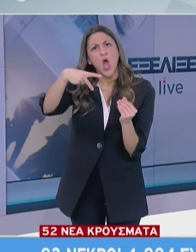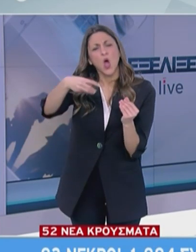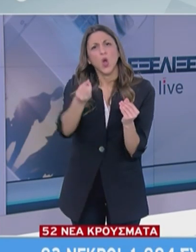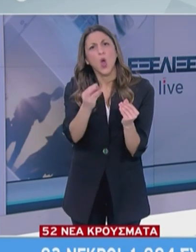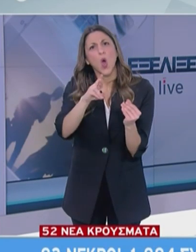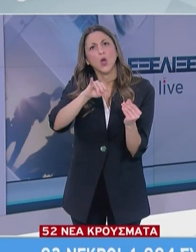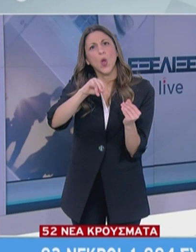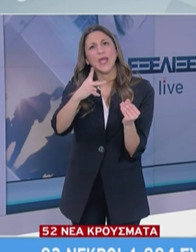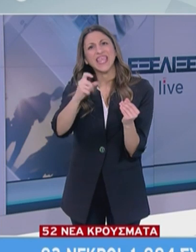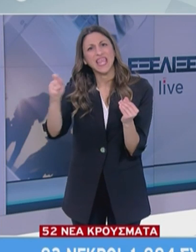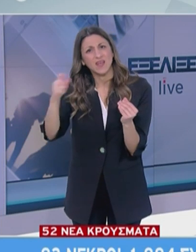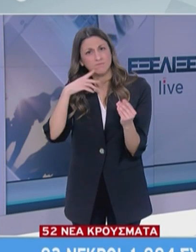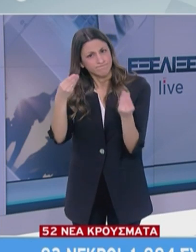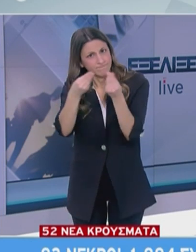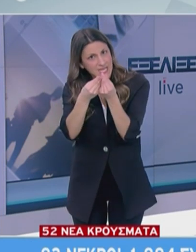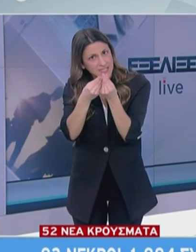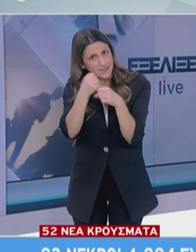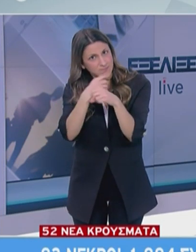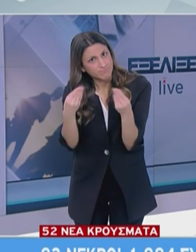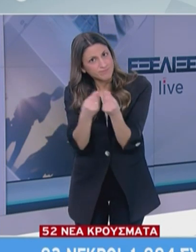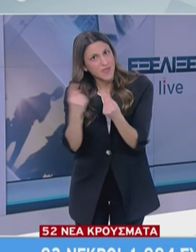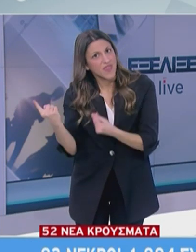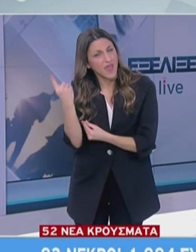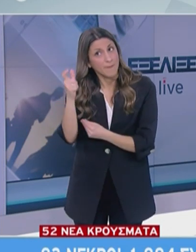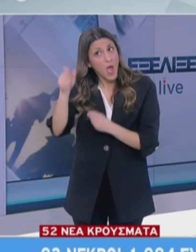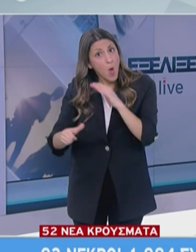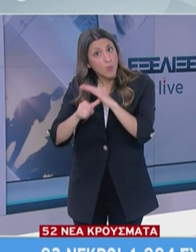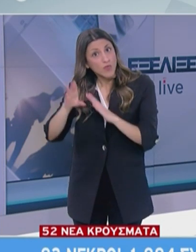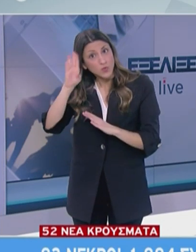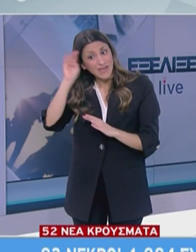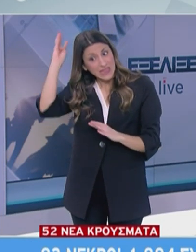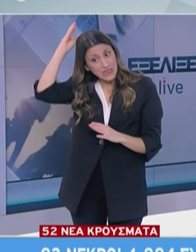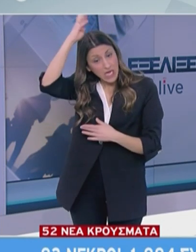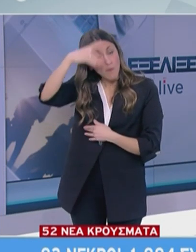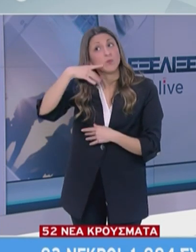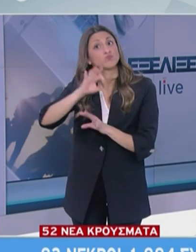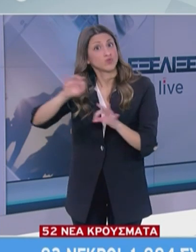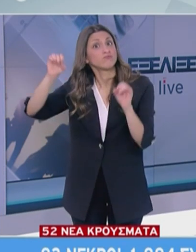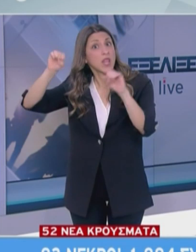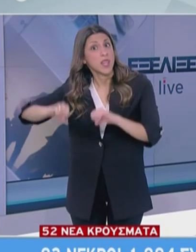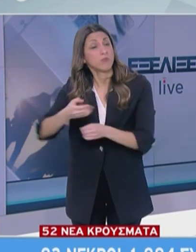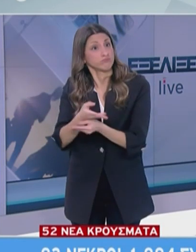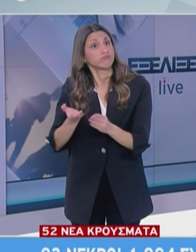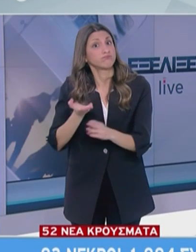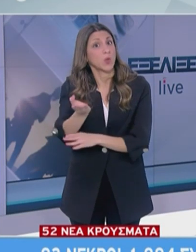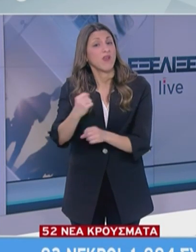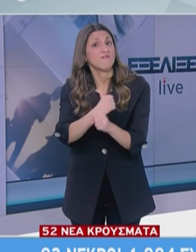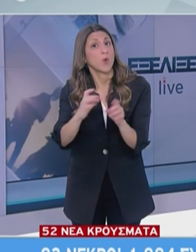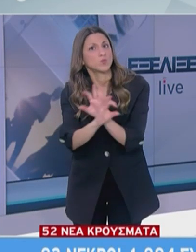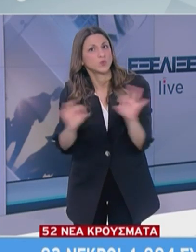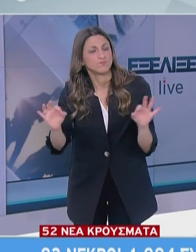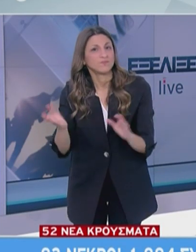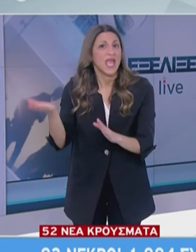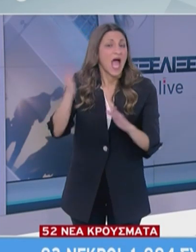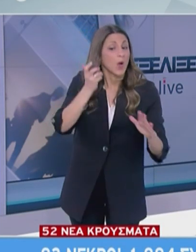ασθενείς. Ο πρόεδρος Τραμπ προκρίνει ανοιχτά τη χρήση του φαρμάκου, ενώ ο επικεφαλής ανοσολόγος Dr. Fauci επιμένει ότι δεν έχουμε